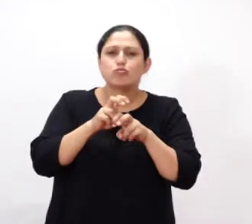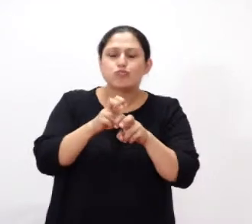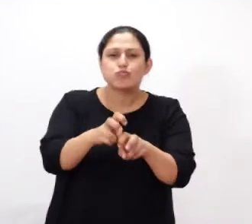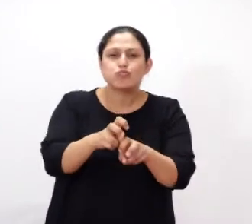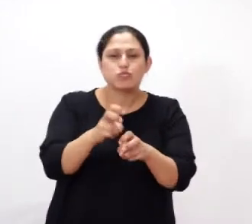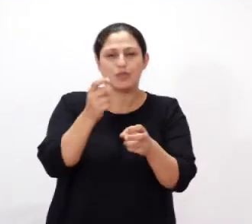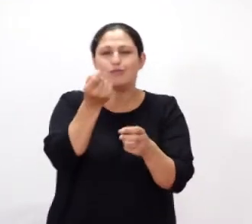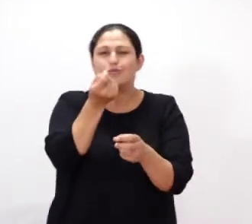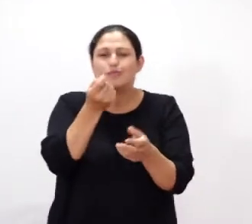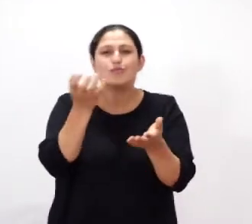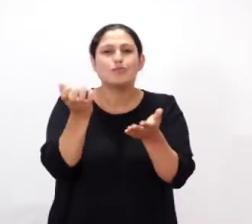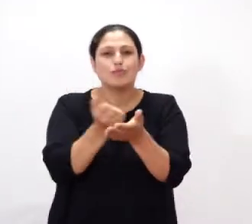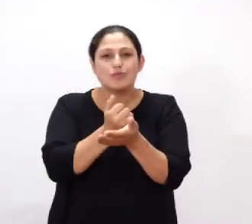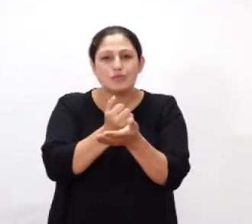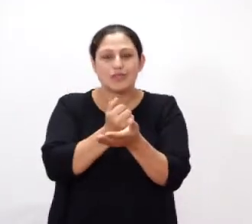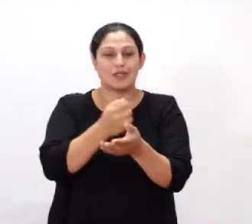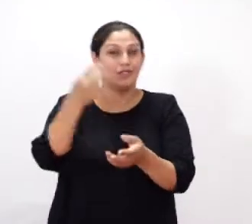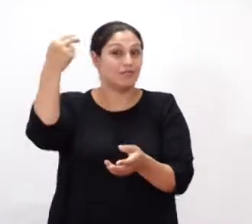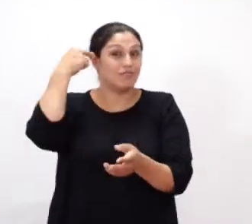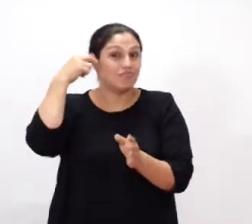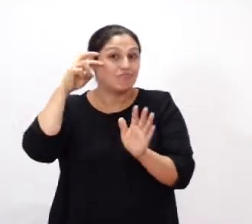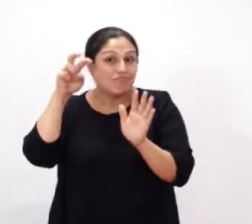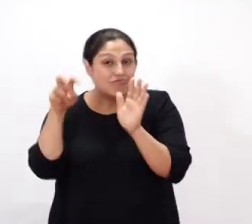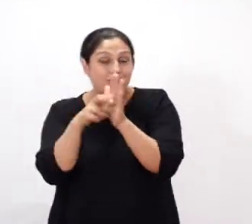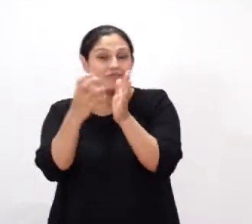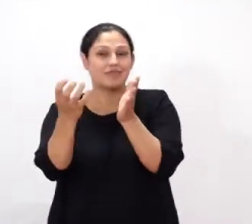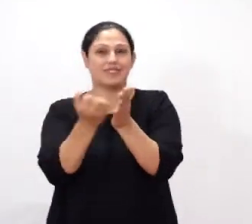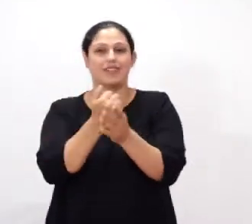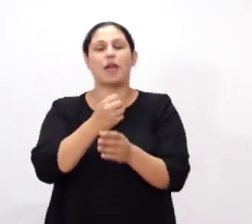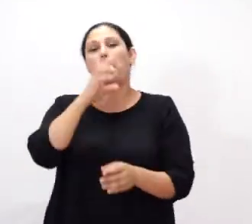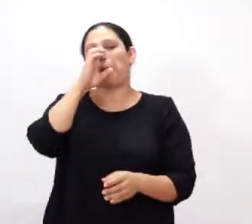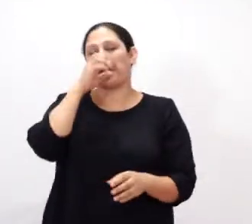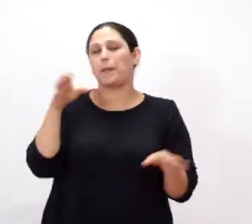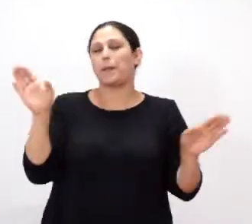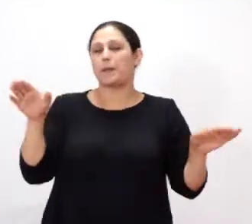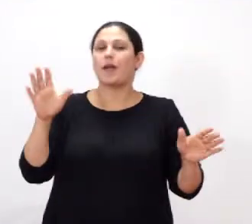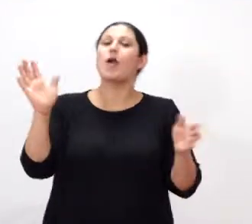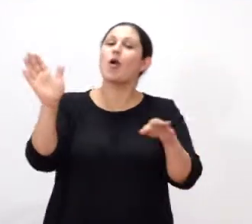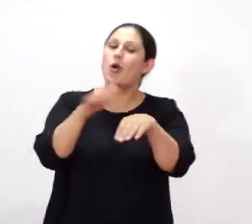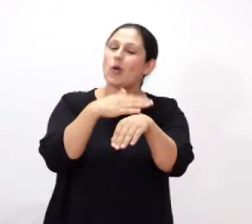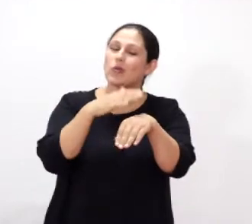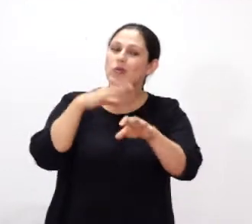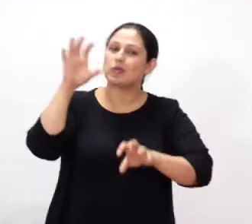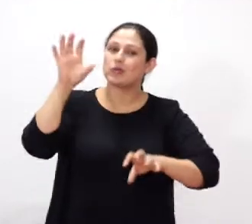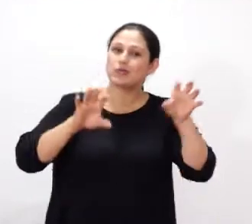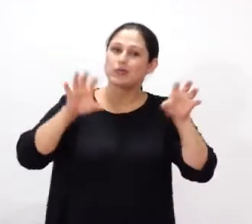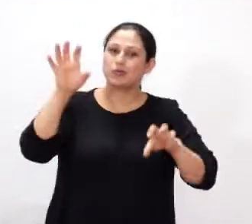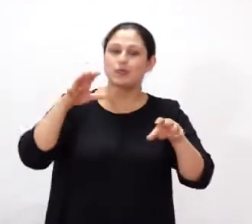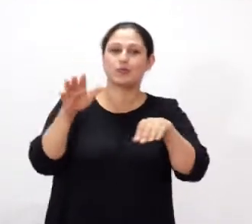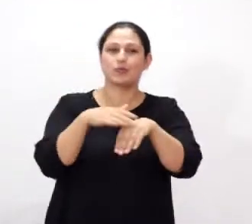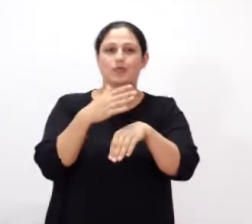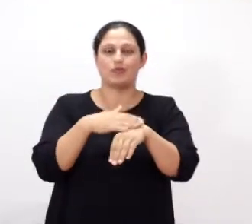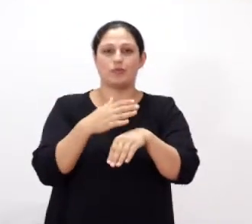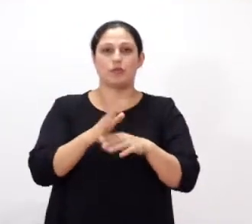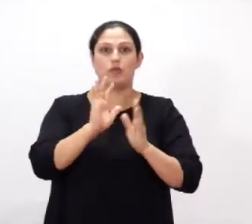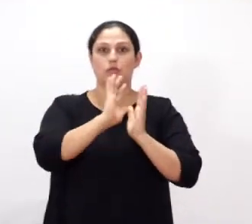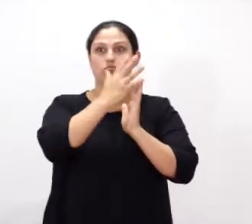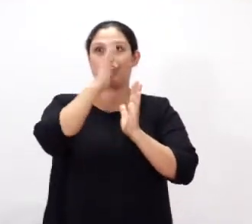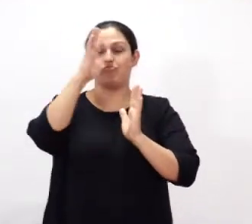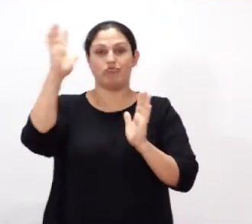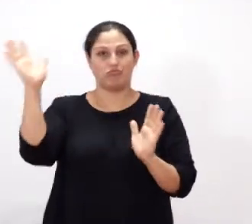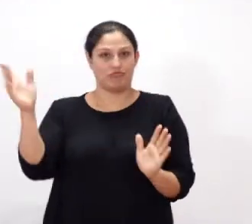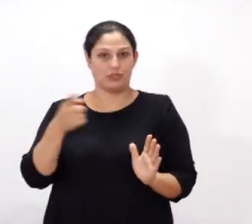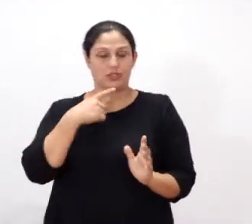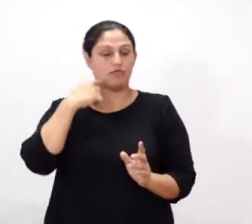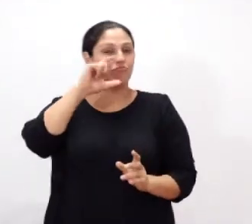دانه یافت از تگ دلانه یافت آفرین پنده آفرین هر دو شعر هم